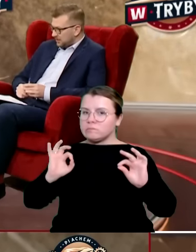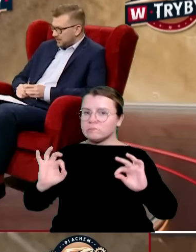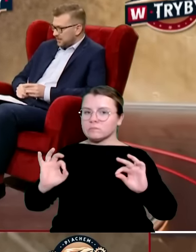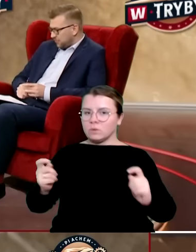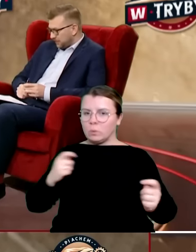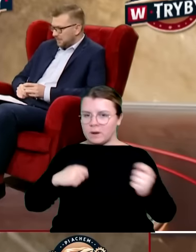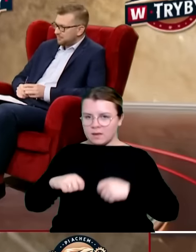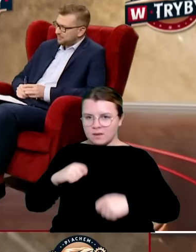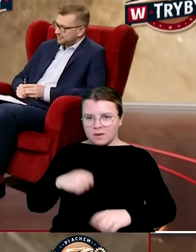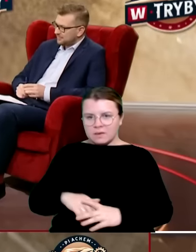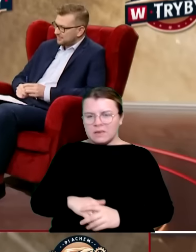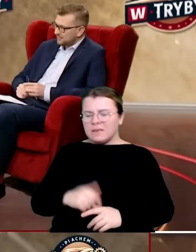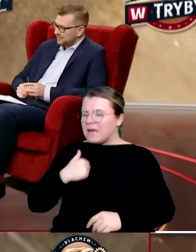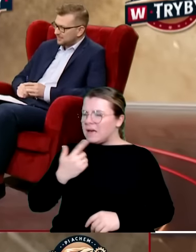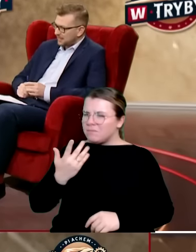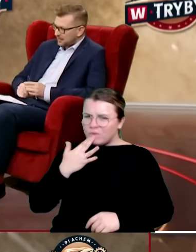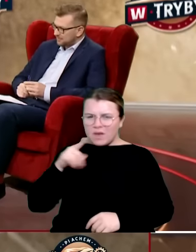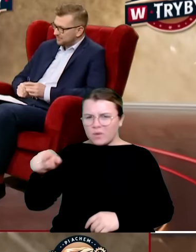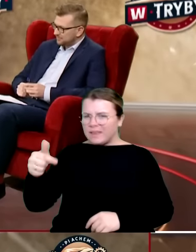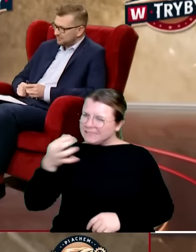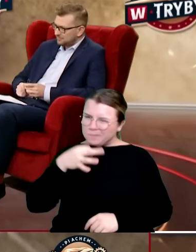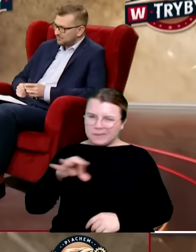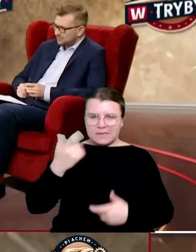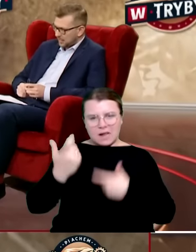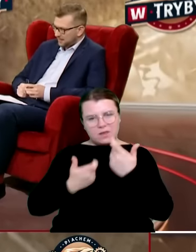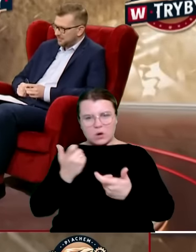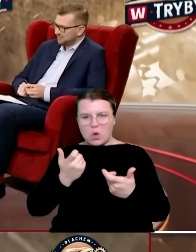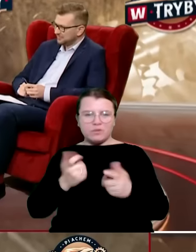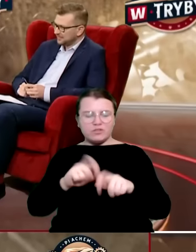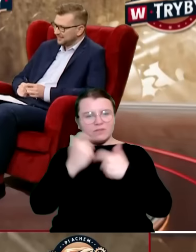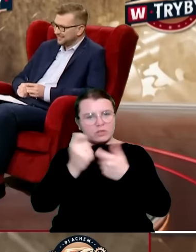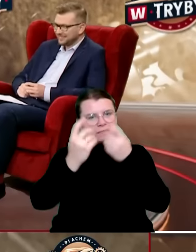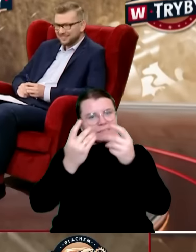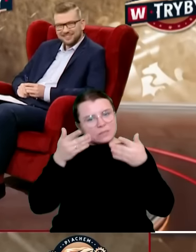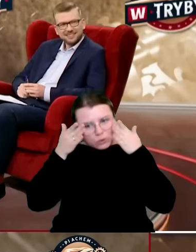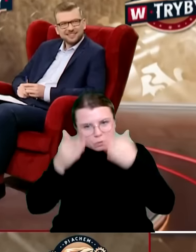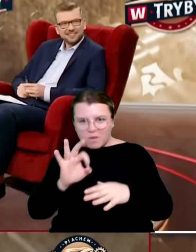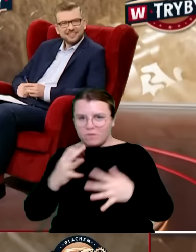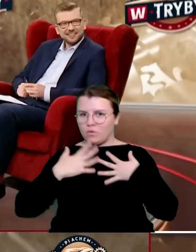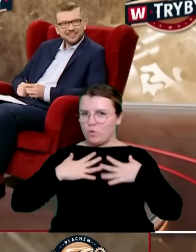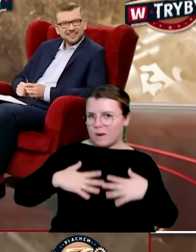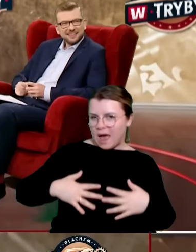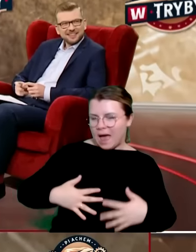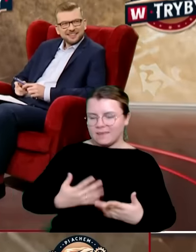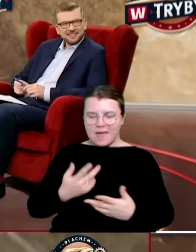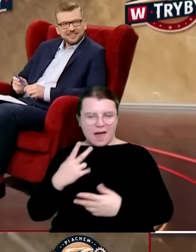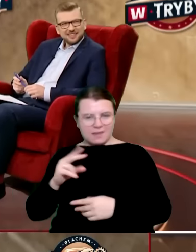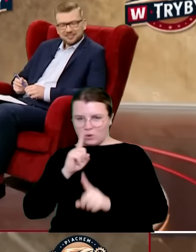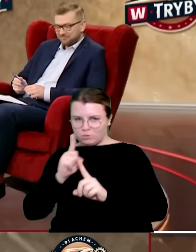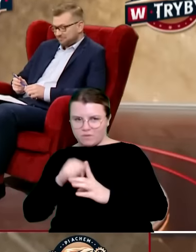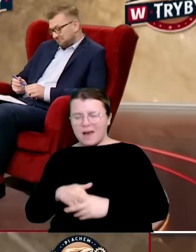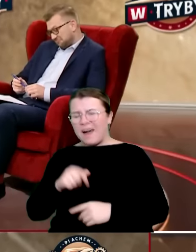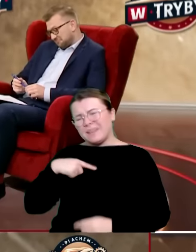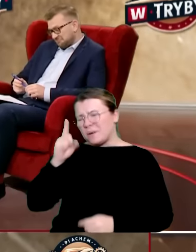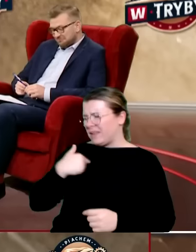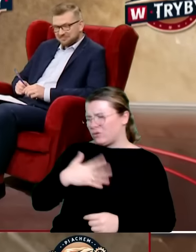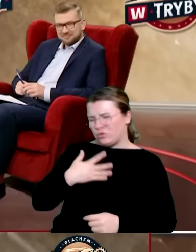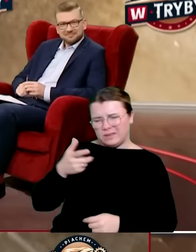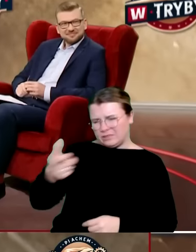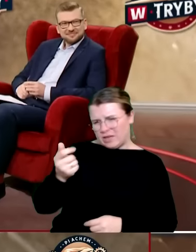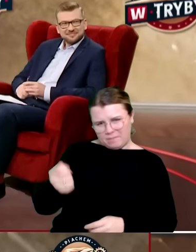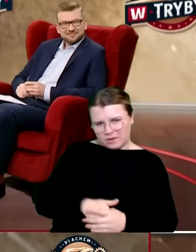taktyka rozpraszania, mówię wam. Tak? Ten tak. Suwak, a ja uważam, tak. że to jest postawienie na piękno i naprawdę się czepiasz. Jest moda